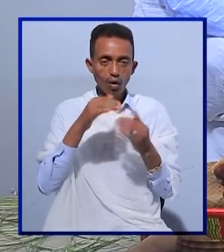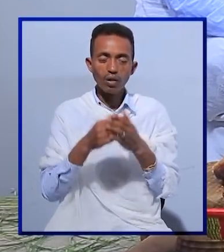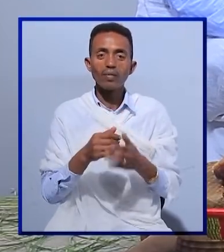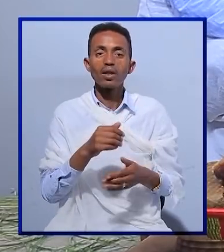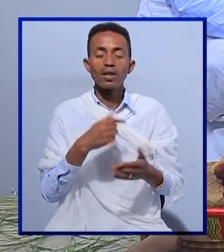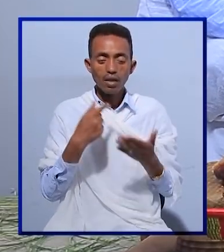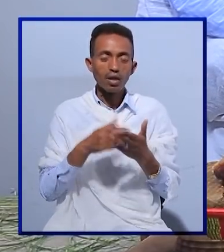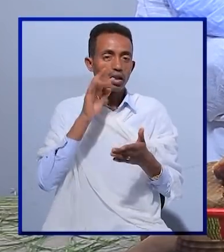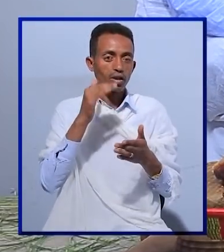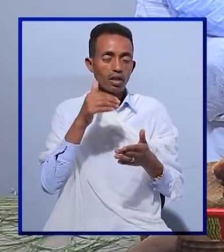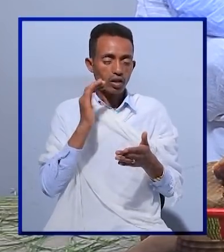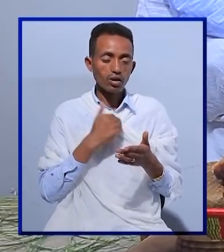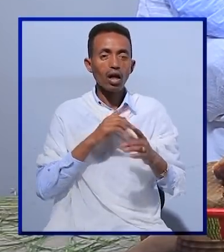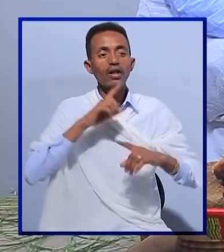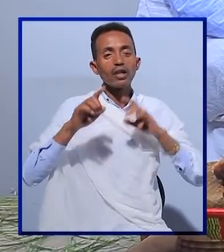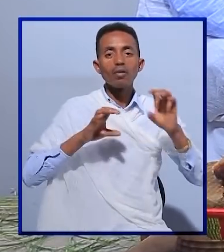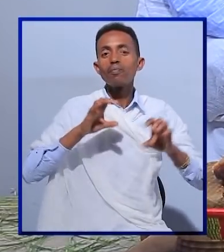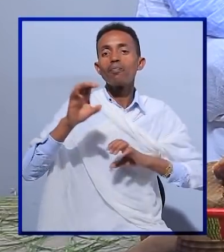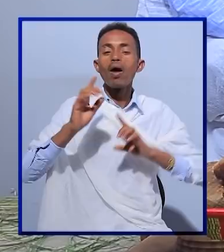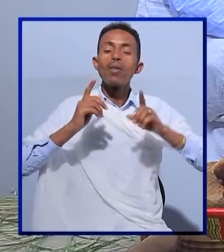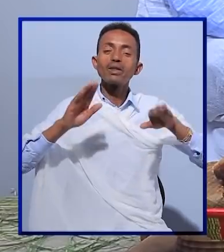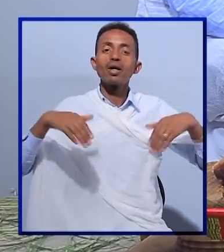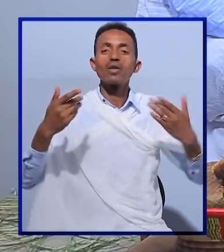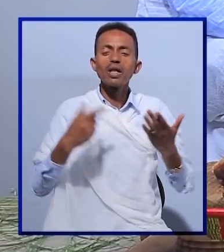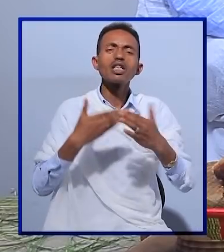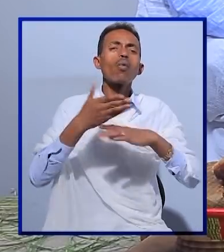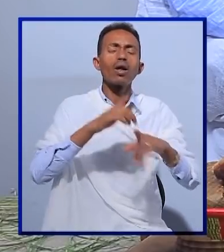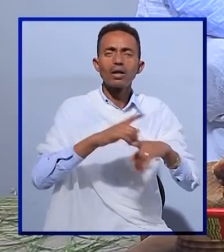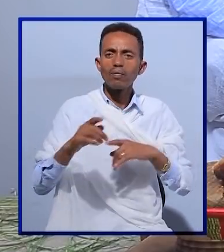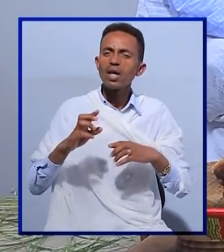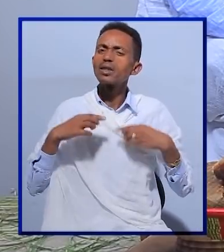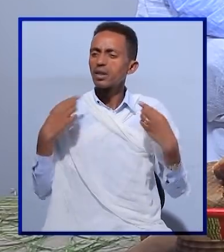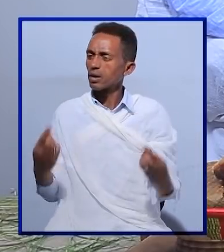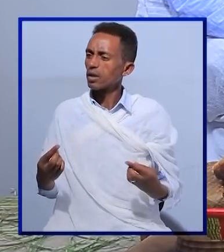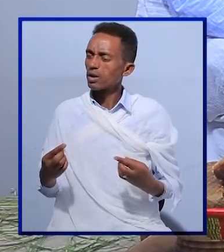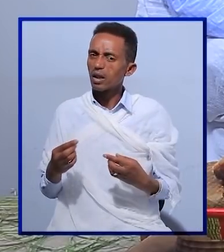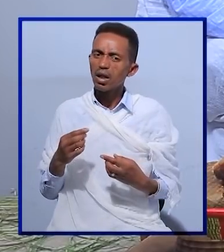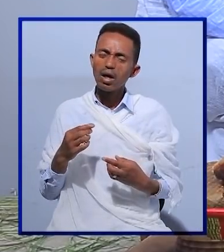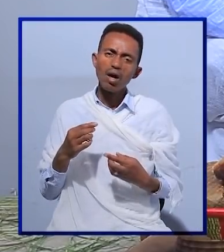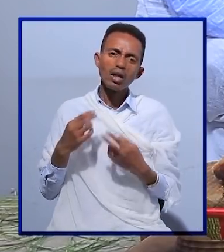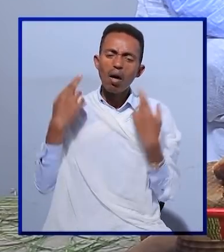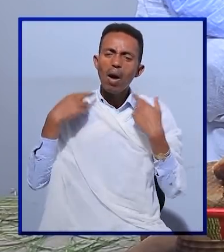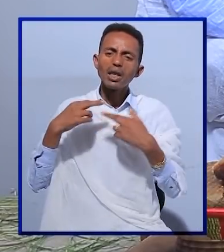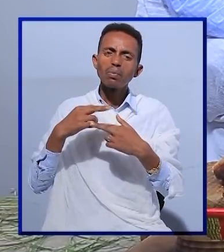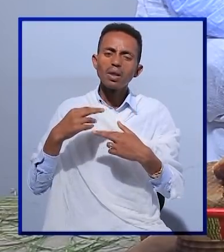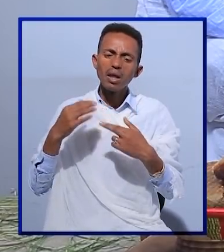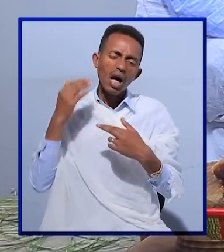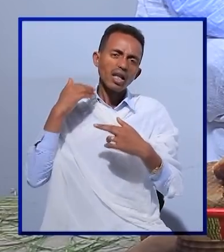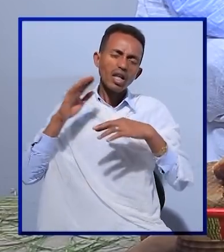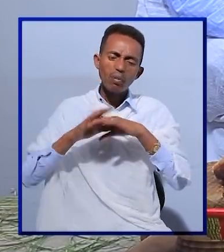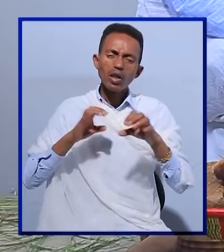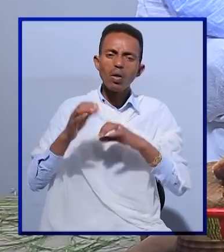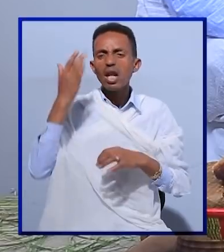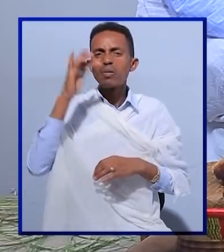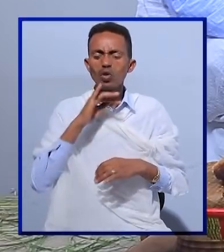እንግዲህ የእህታችንን ጥያቄ ምላሽ እንዲሰጡልን የምናደርገው። እንደው ከዚህ ባሻገር ቀሲስ ማህተብ የምናደርገው ለምንድን